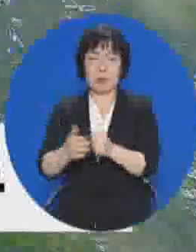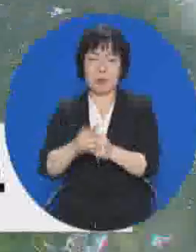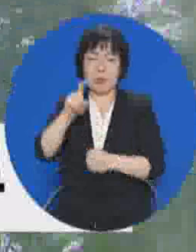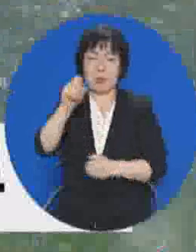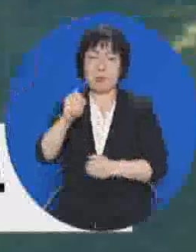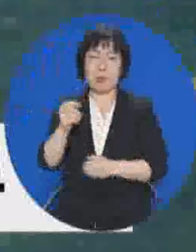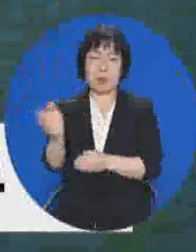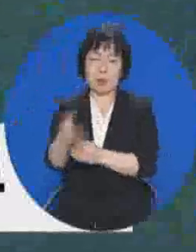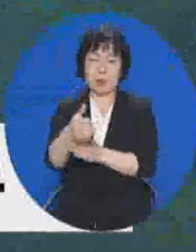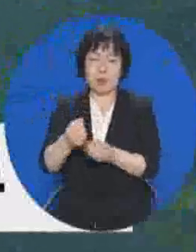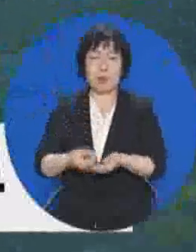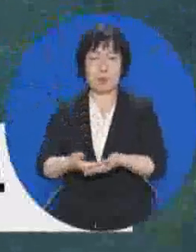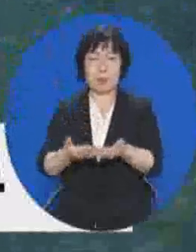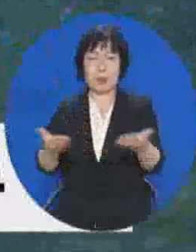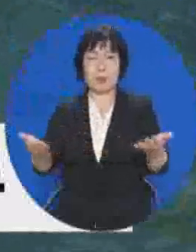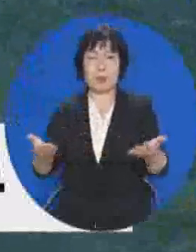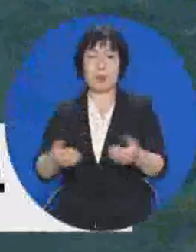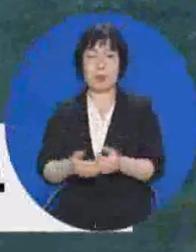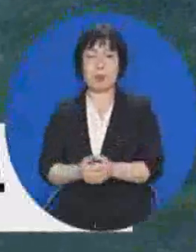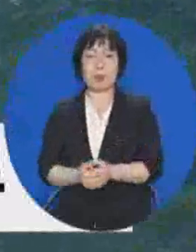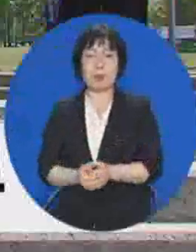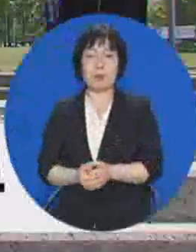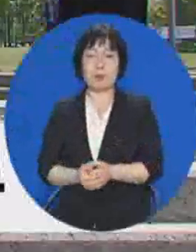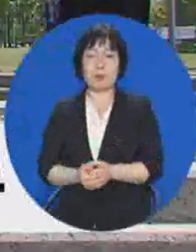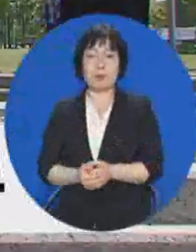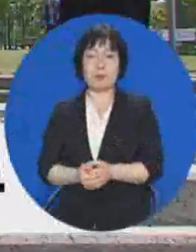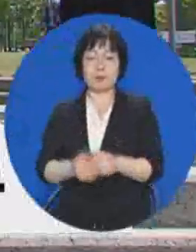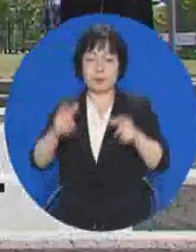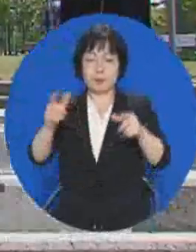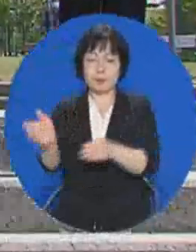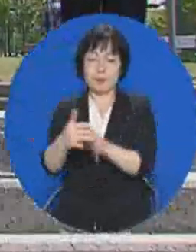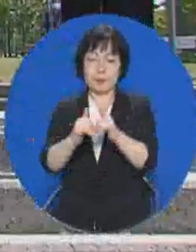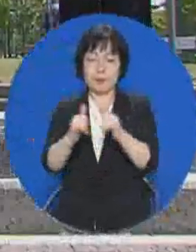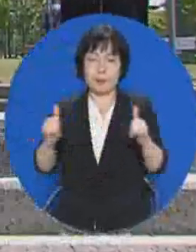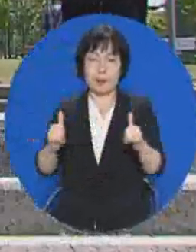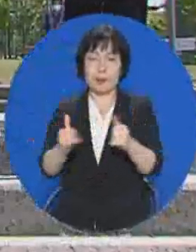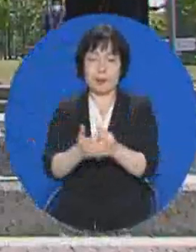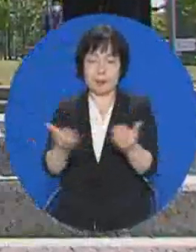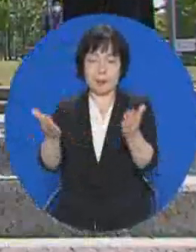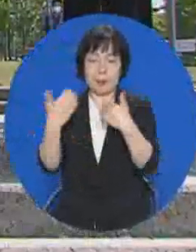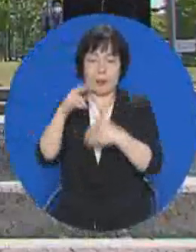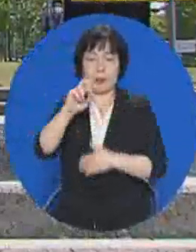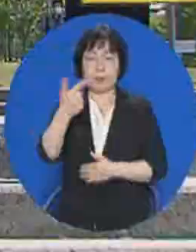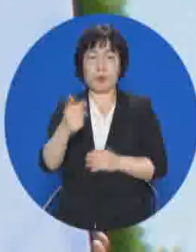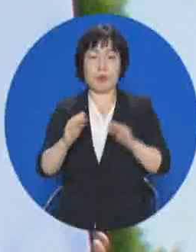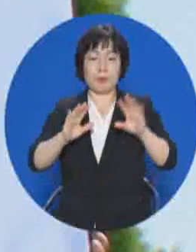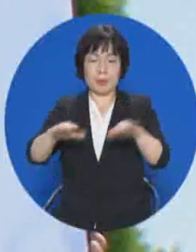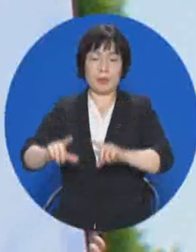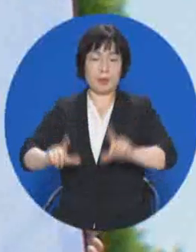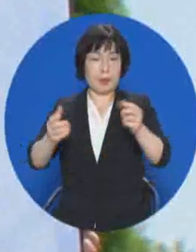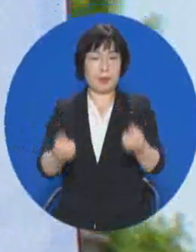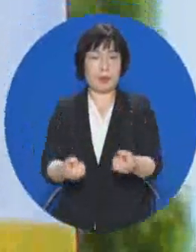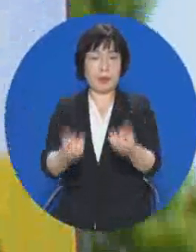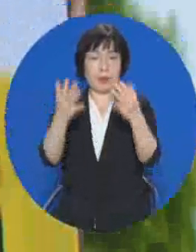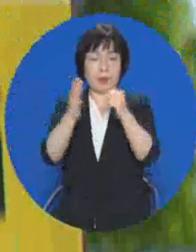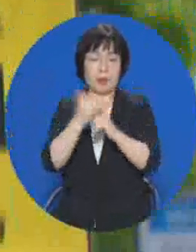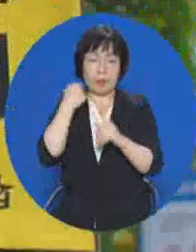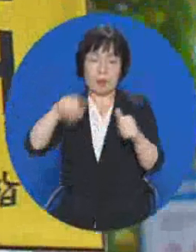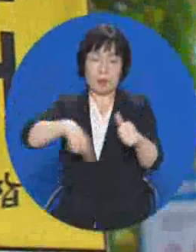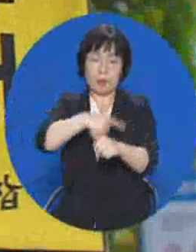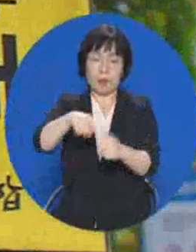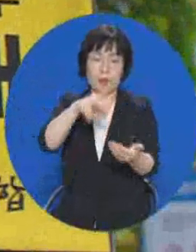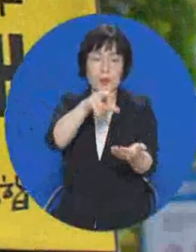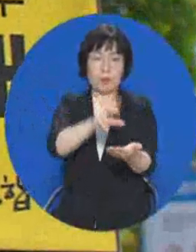마리의 강섬돔도 방류했습니다. 지역 어민 주도로 열린 제26회 바다의 날 행사는 해양 환경